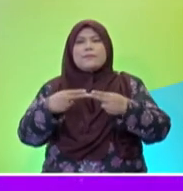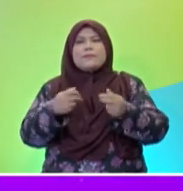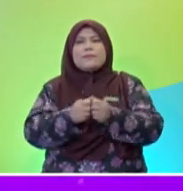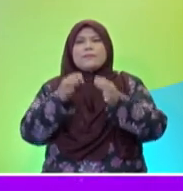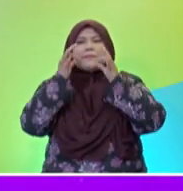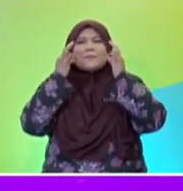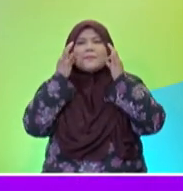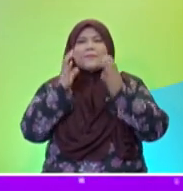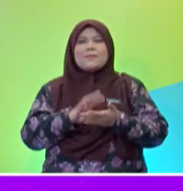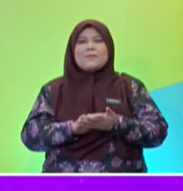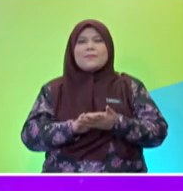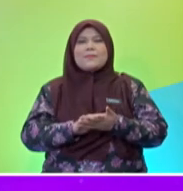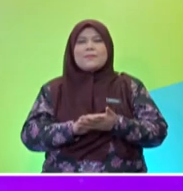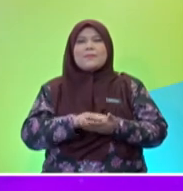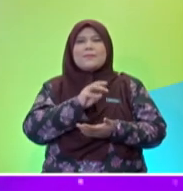kucing